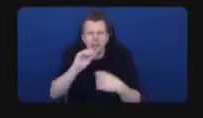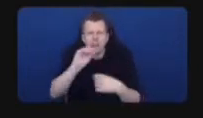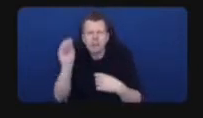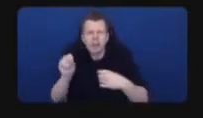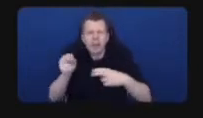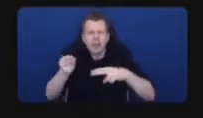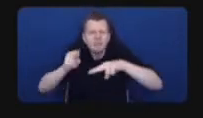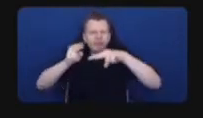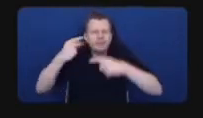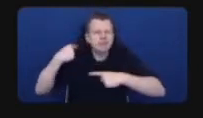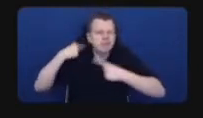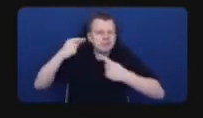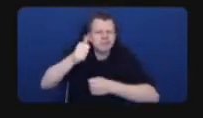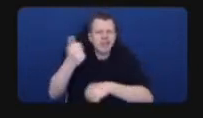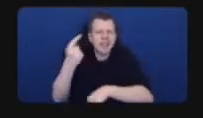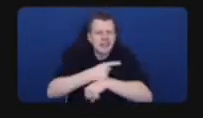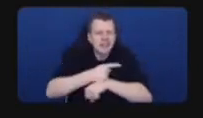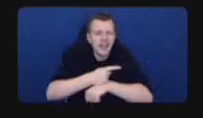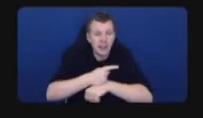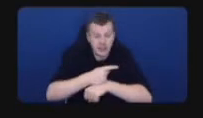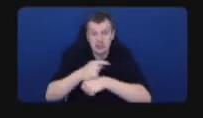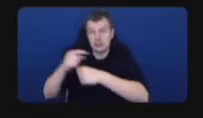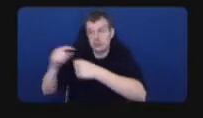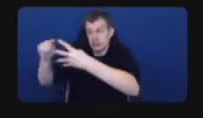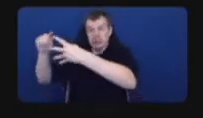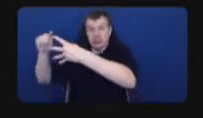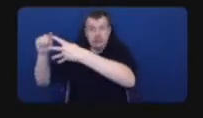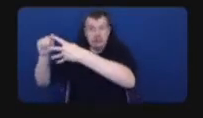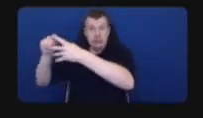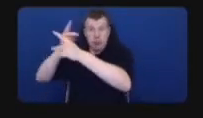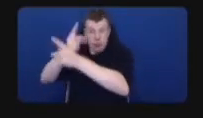数量，还有新增的数量。